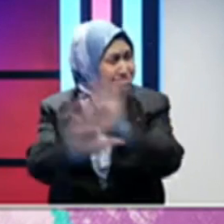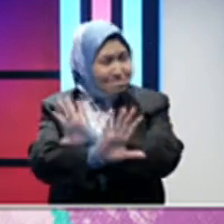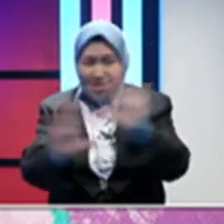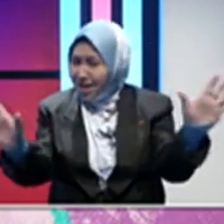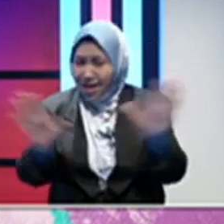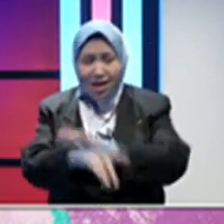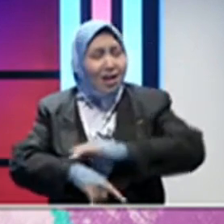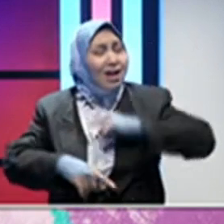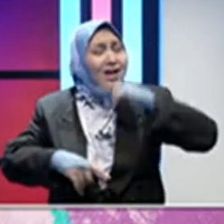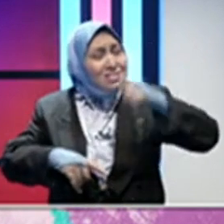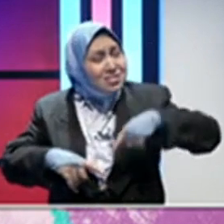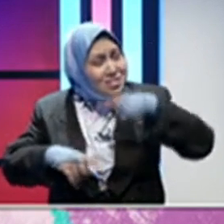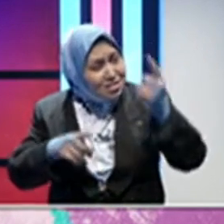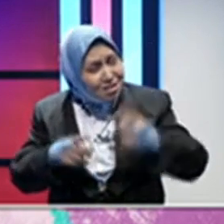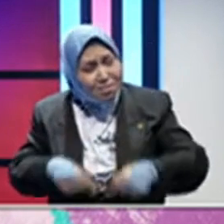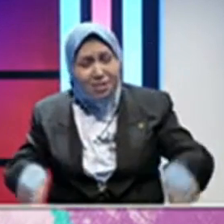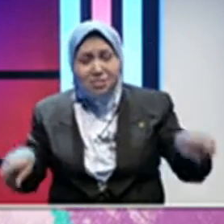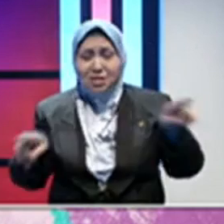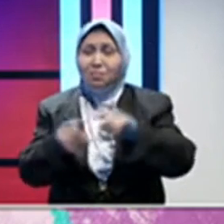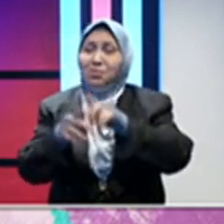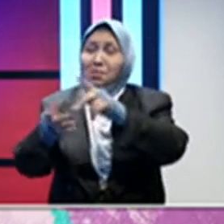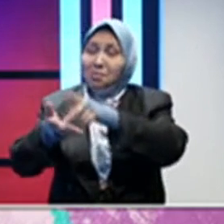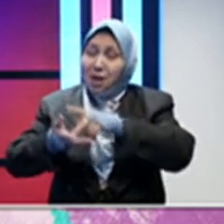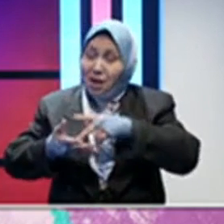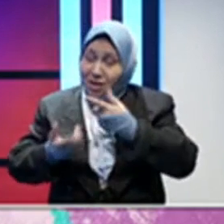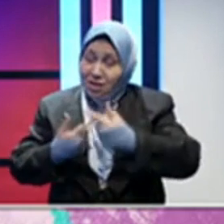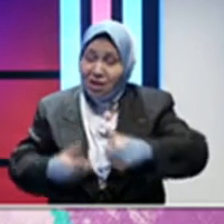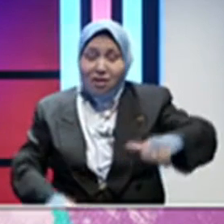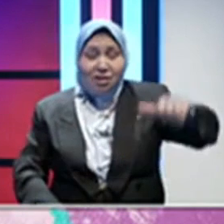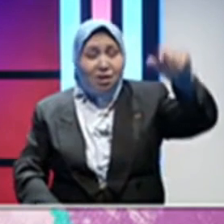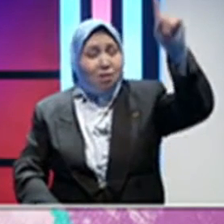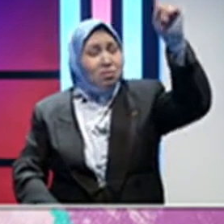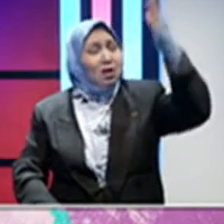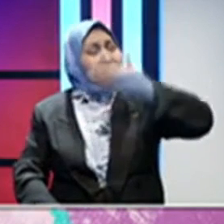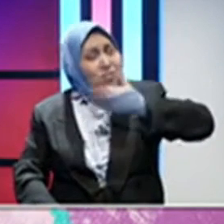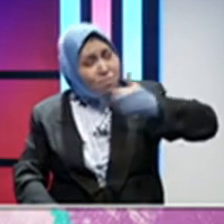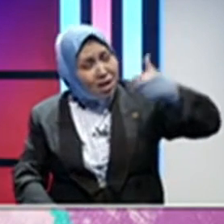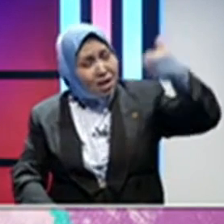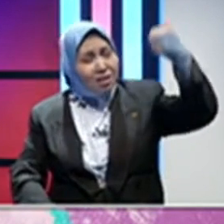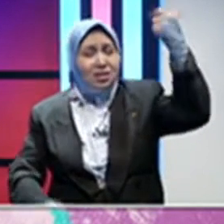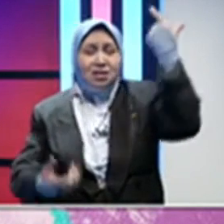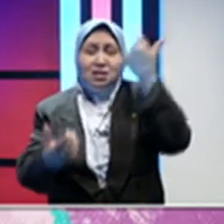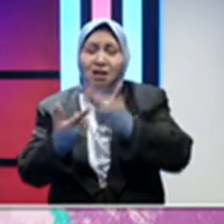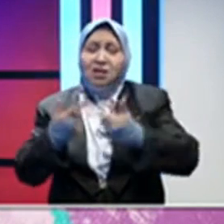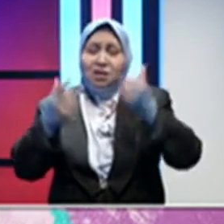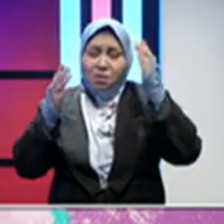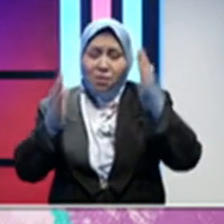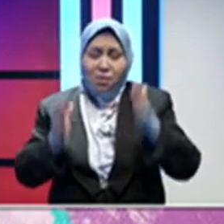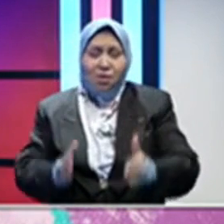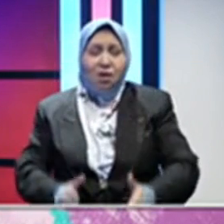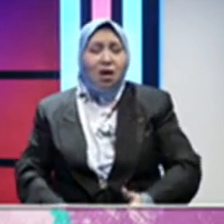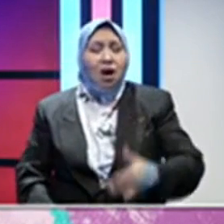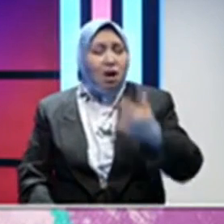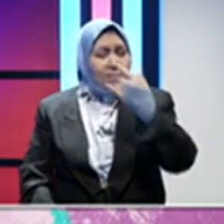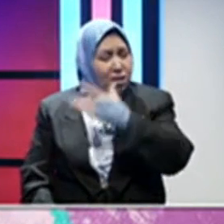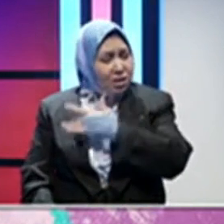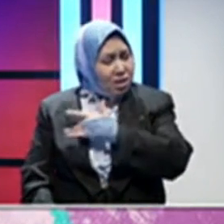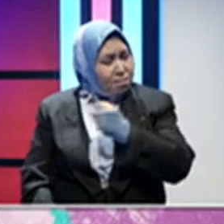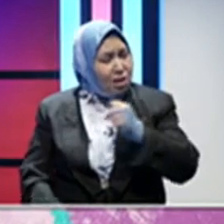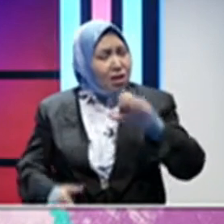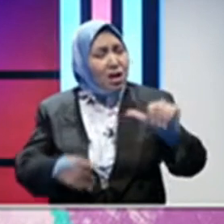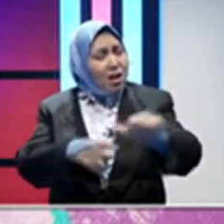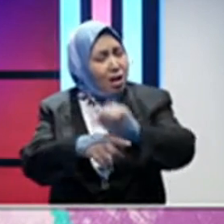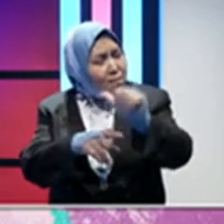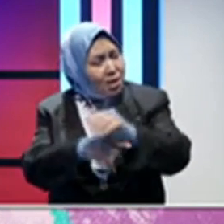ثواب الله خير لمن آمن وعمل